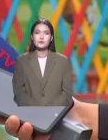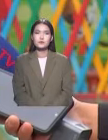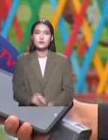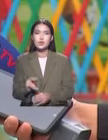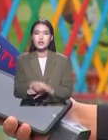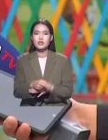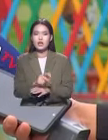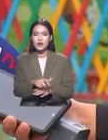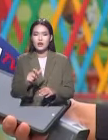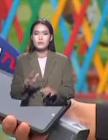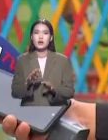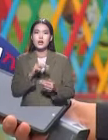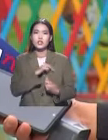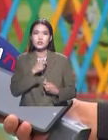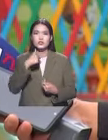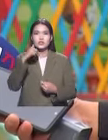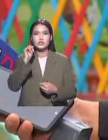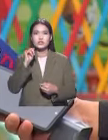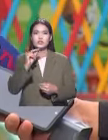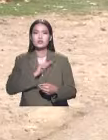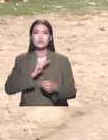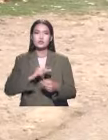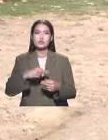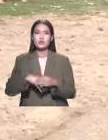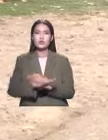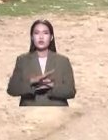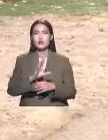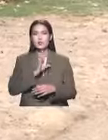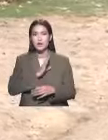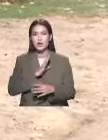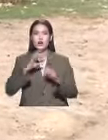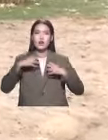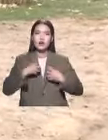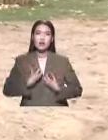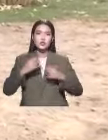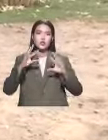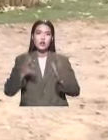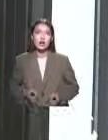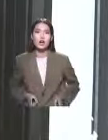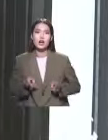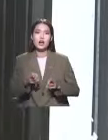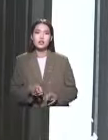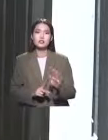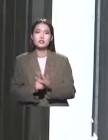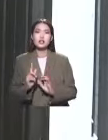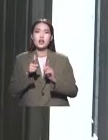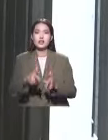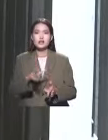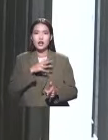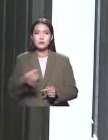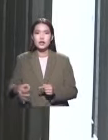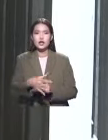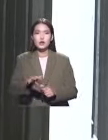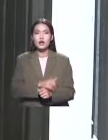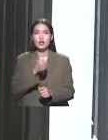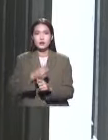тәрбиешіменен кіші қызметкерді кеше күнмен жұмыстан босатылды. Қайғылы жағдай бойынша қылмыстық іс тіркелді. Тергеу барысы облыстық бас